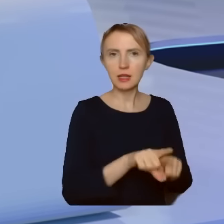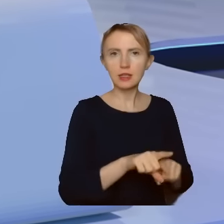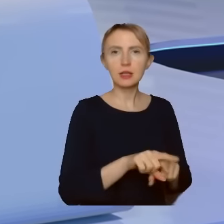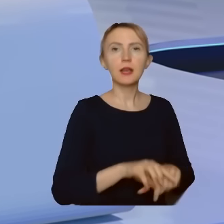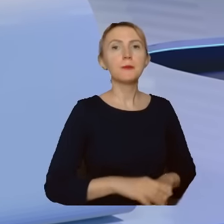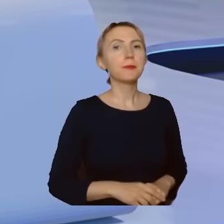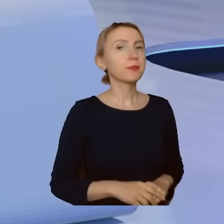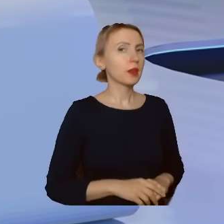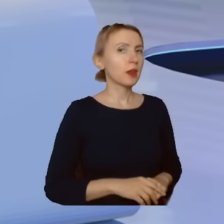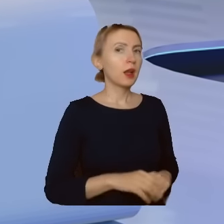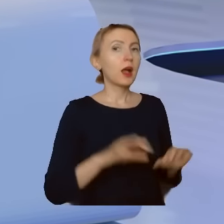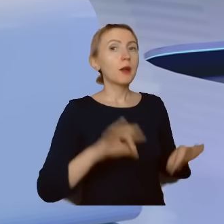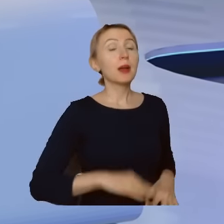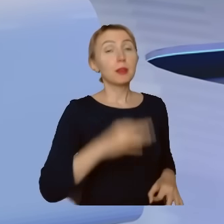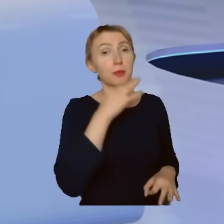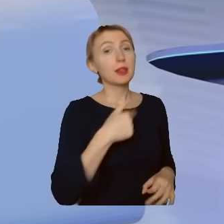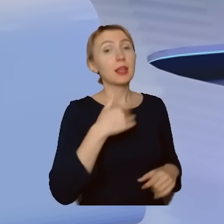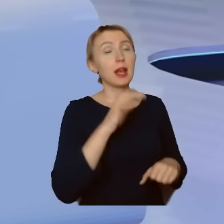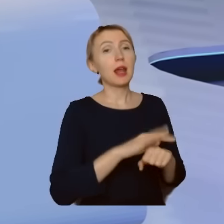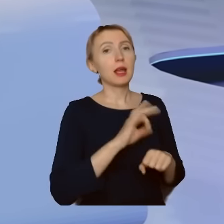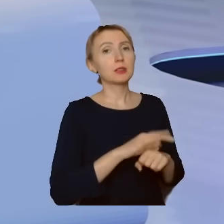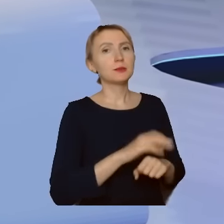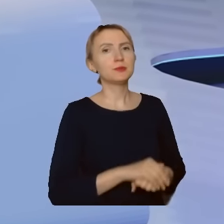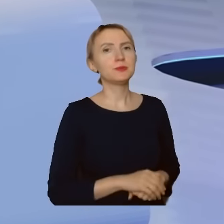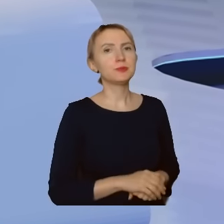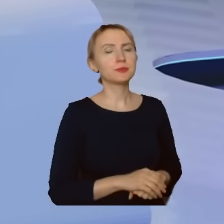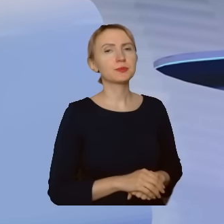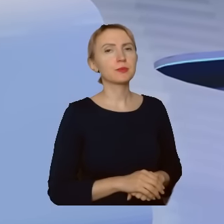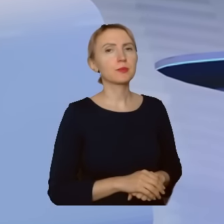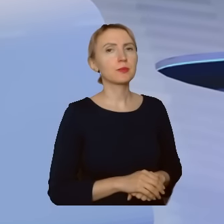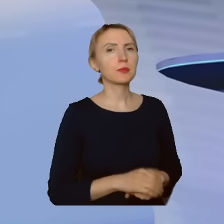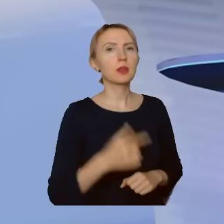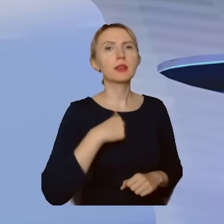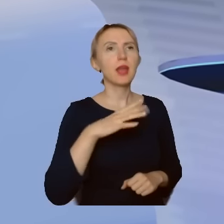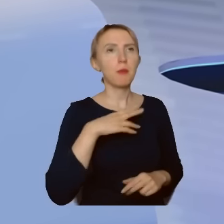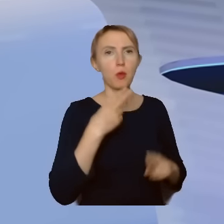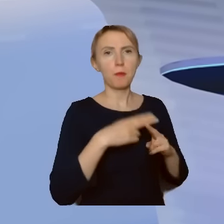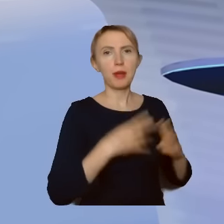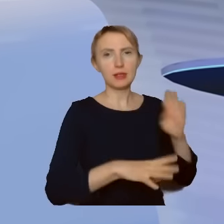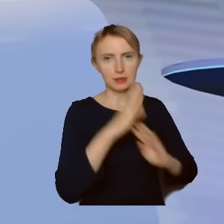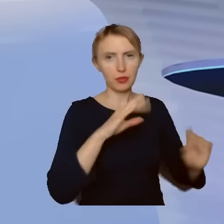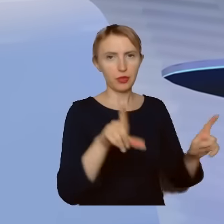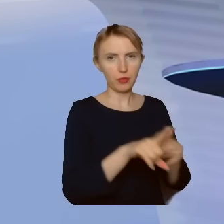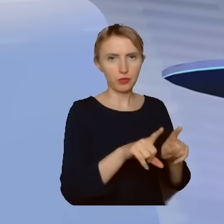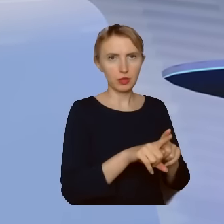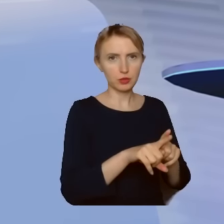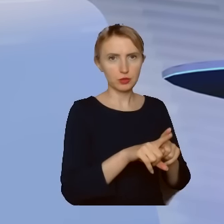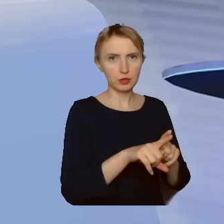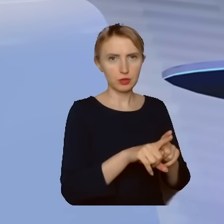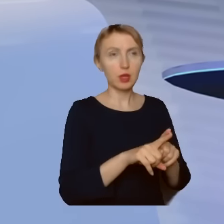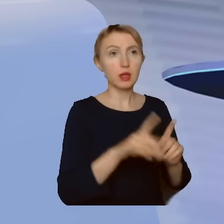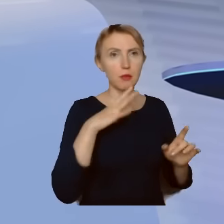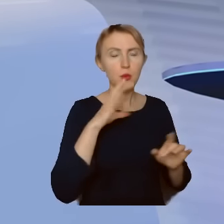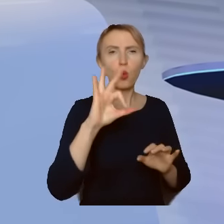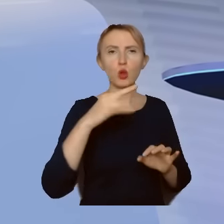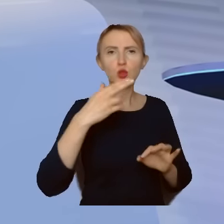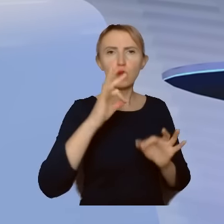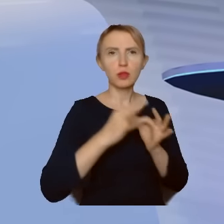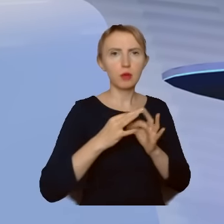pan pyta mnie jako lekarza. Musimy kończyć. No musimy. Ja byłem pacjentem również, kiedy zakładano mi sondę, więc ja